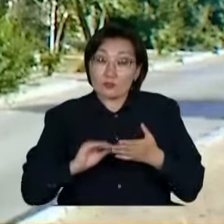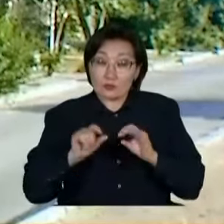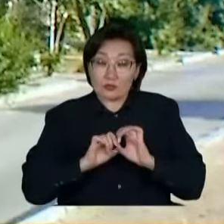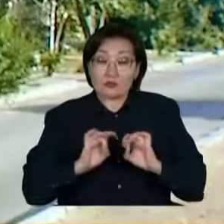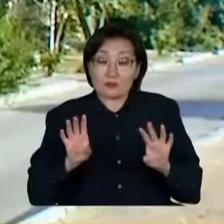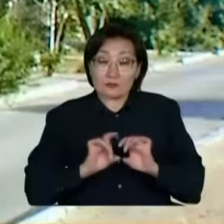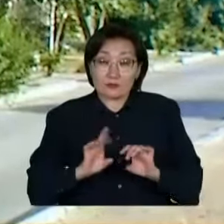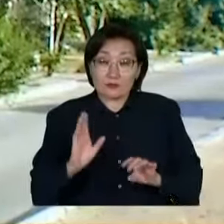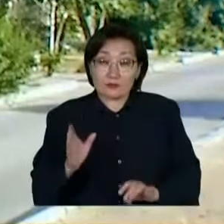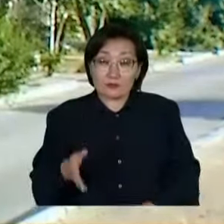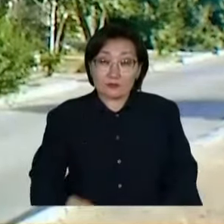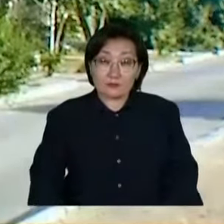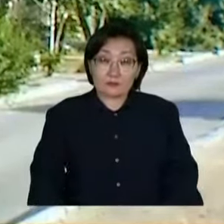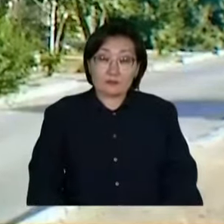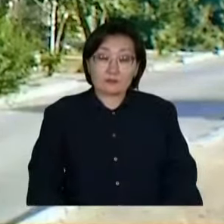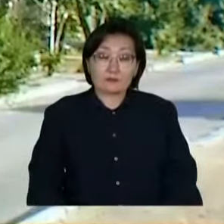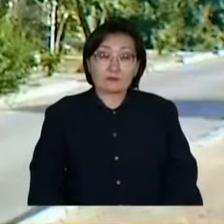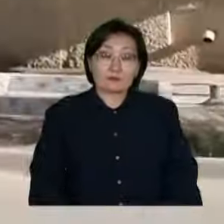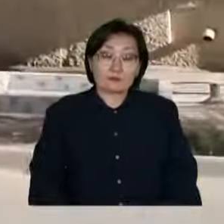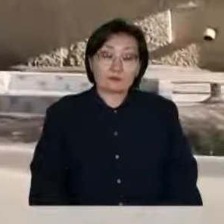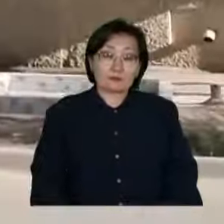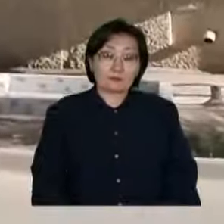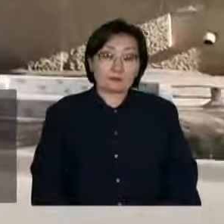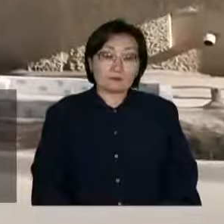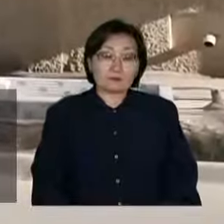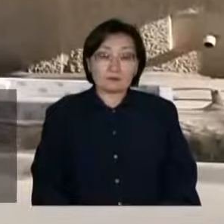Мұқаны жағдайда толық баяндайды.